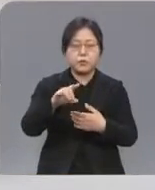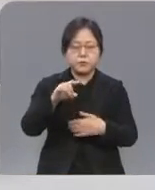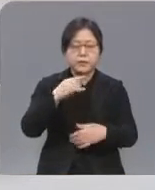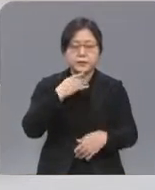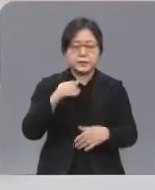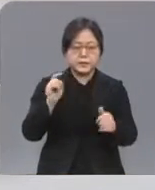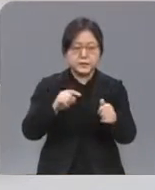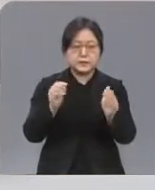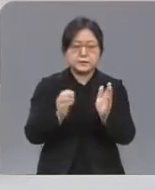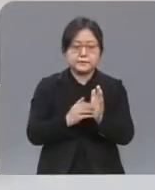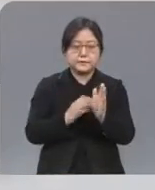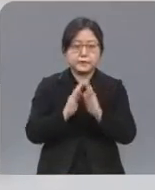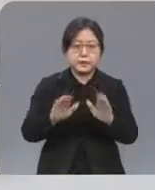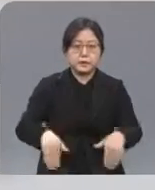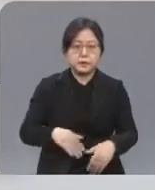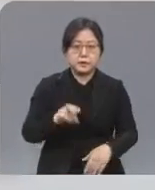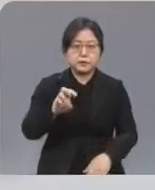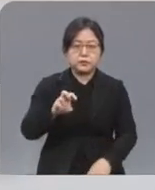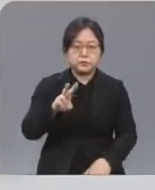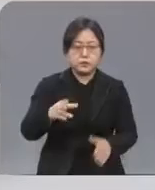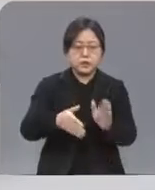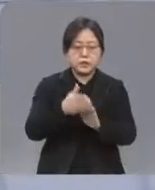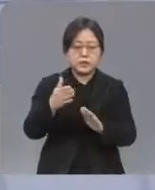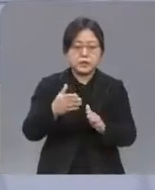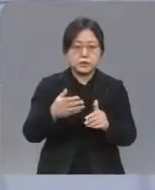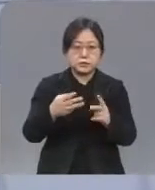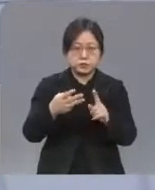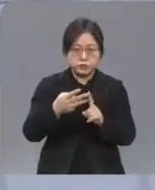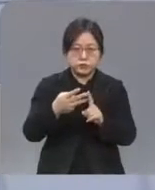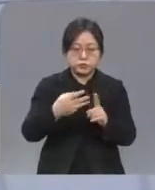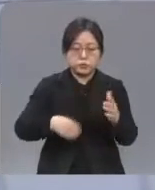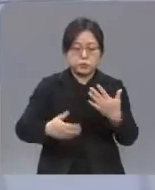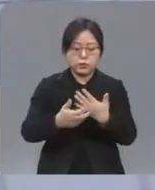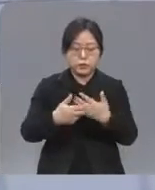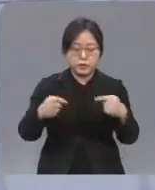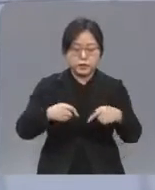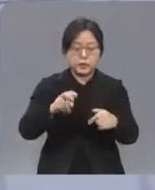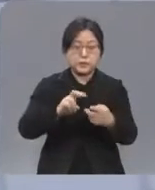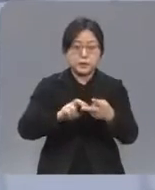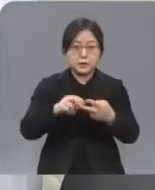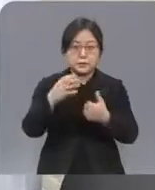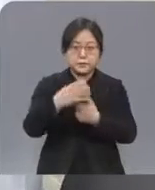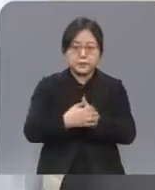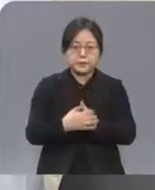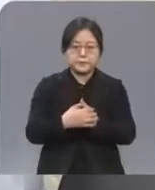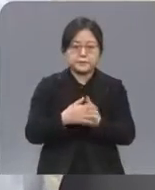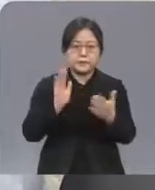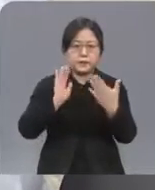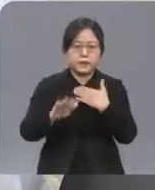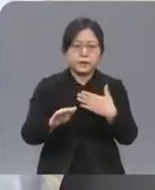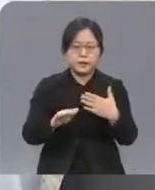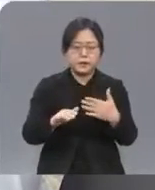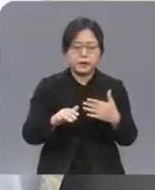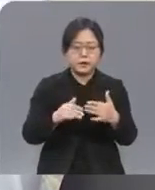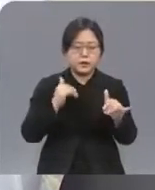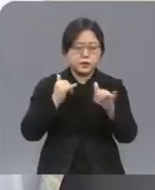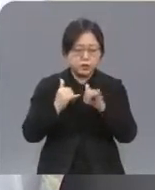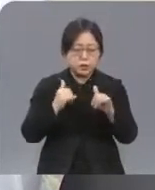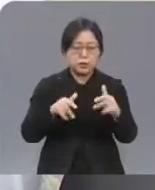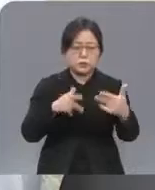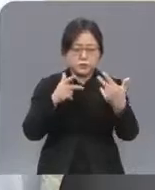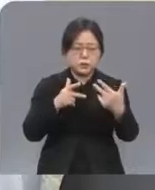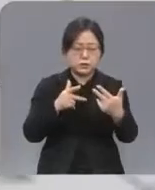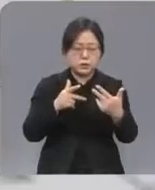지정됐습니다. 전남은 22개 시군 보건소가 상담센터 역할을 합니다. 앞으로 비대면 진료를 받다가